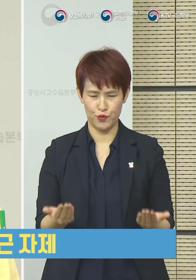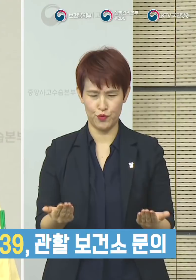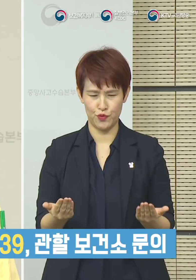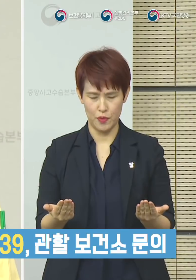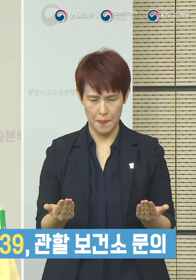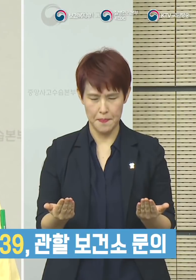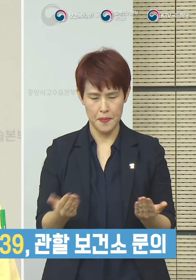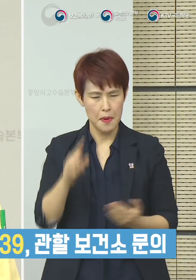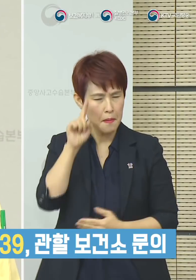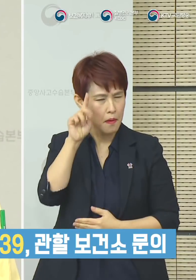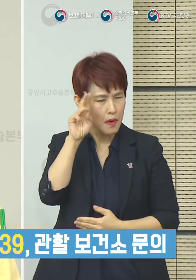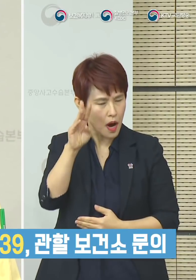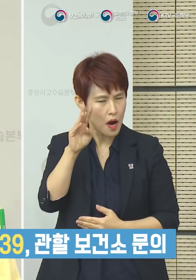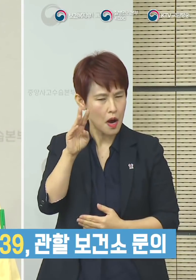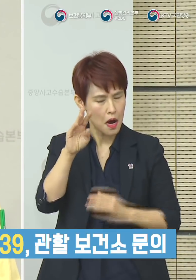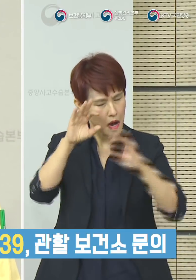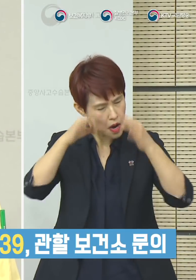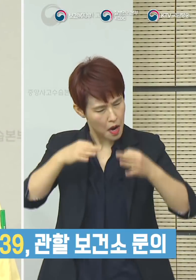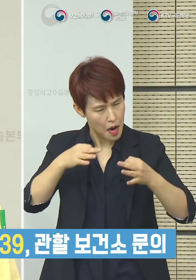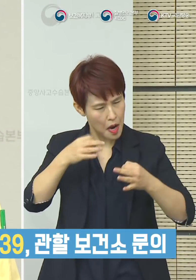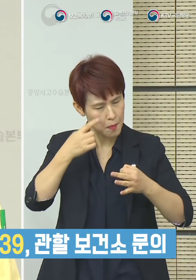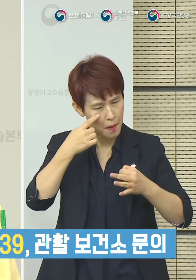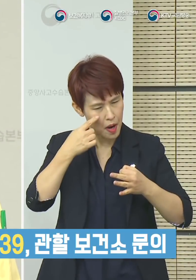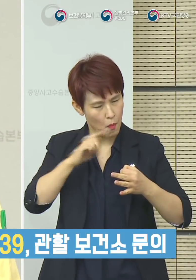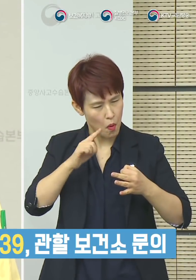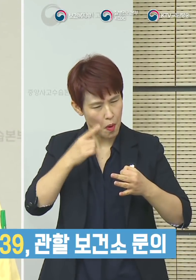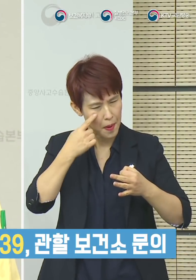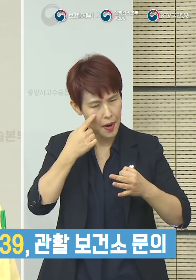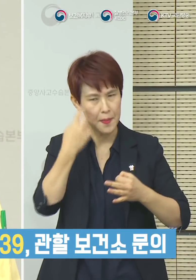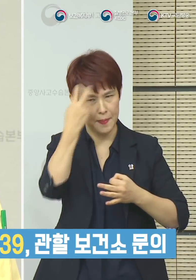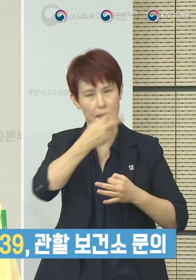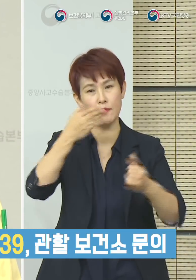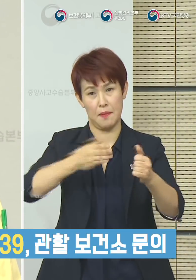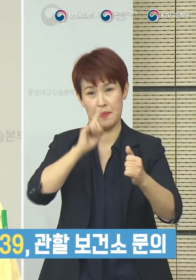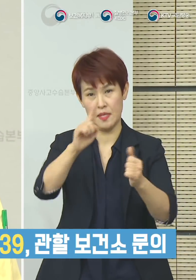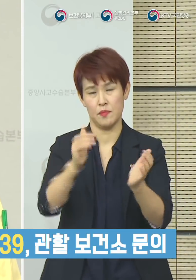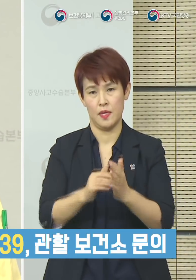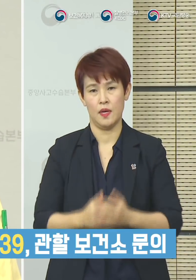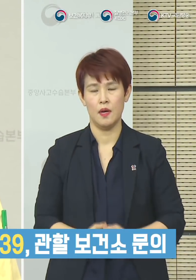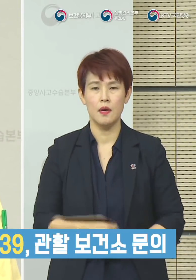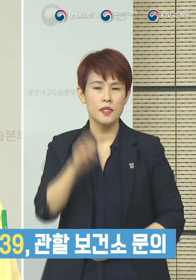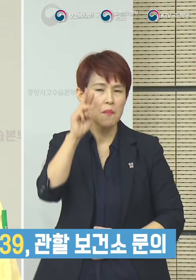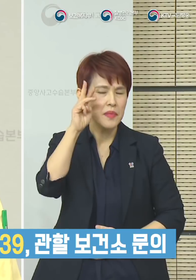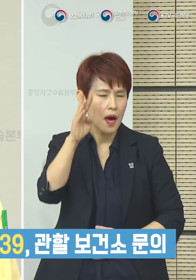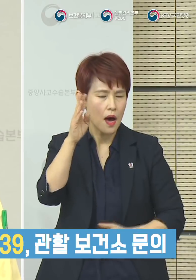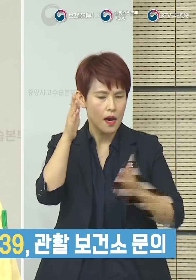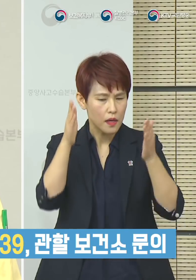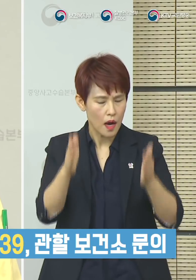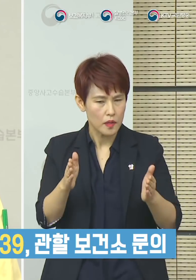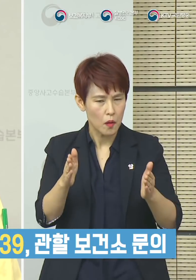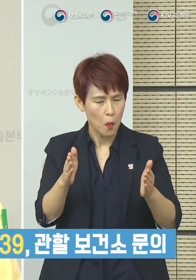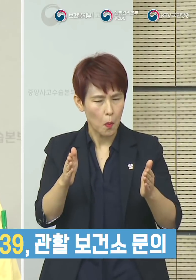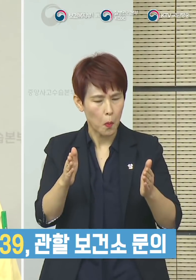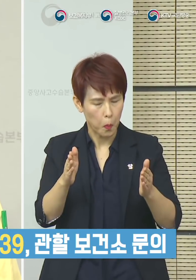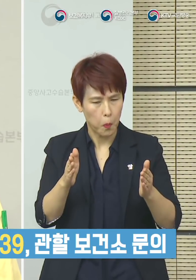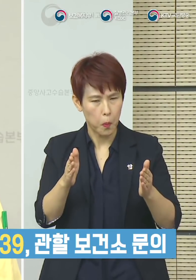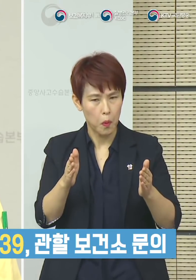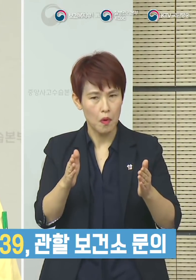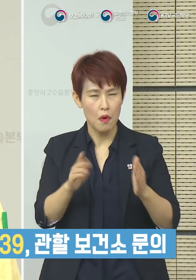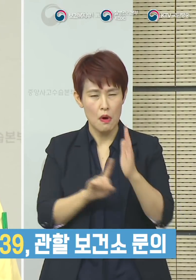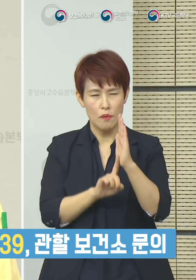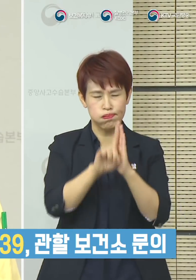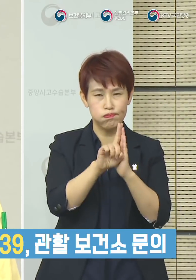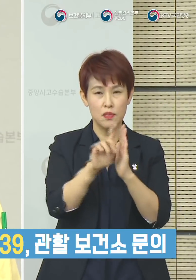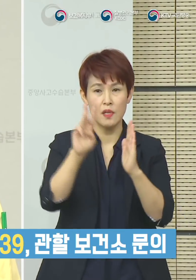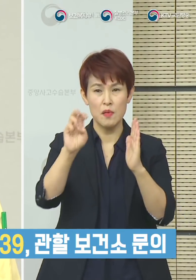취하면서 3, 4일간 경과를 관찰하는 것을 권고하였습니다. 3, 4일간의 경과 관찰에도